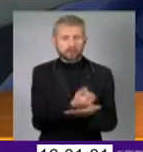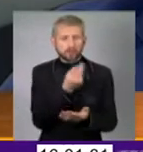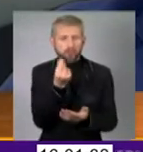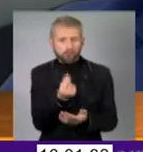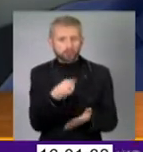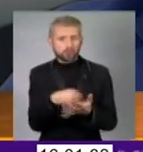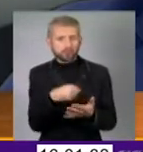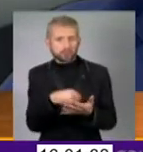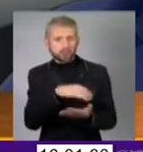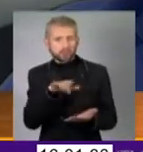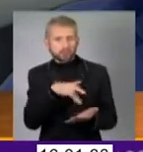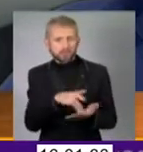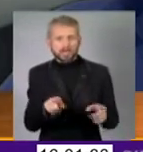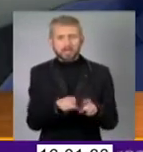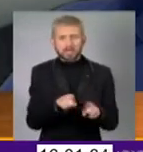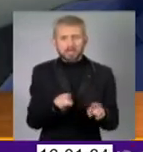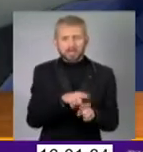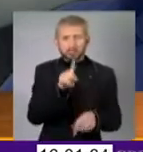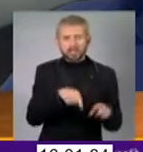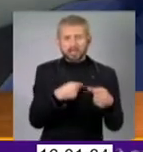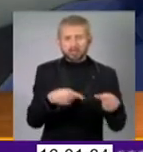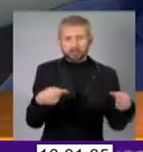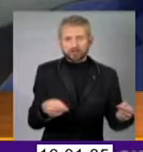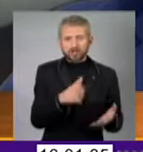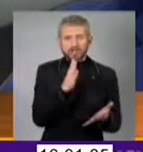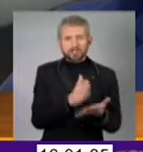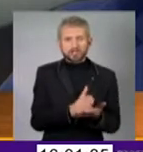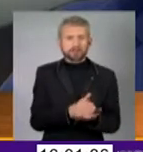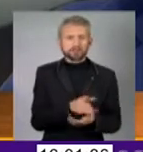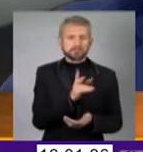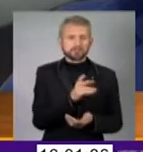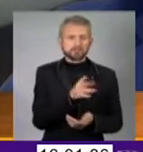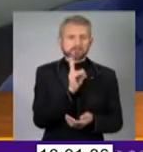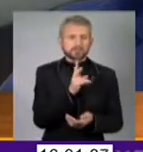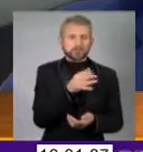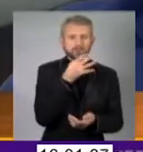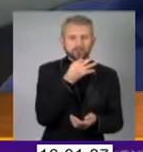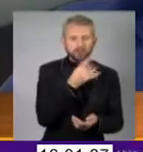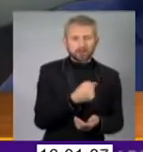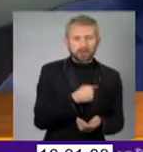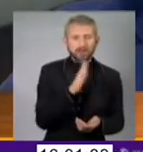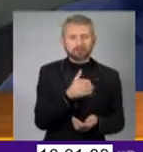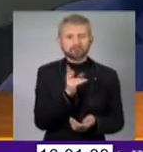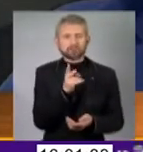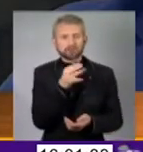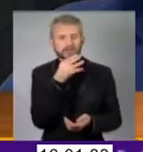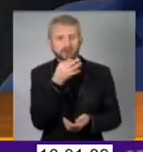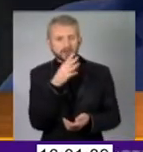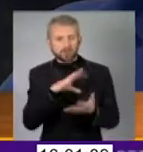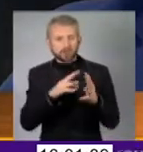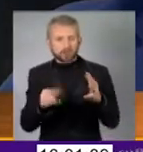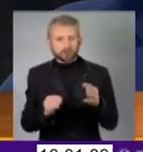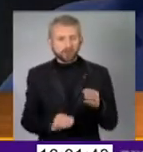як бюджету міста, так само в деяких речах. Є симпатики мої, є симпатики Виноградаря, які